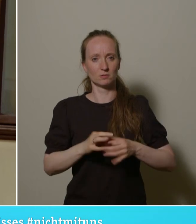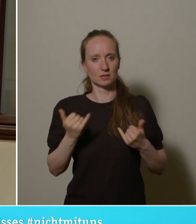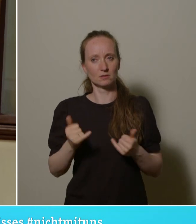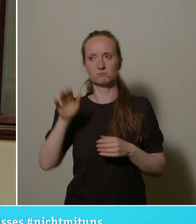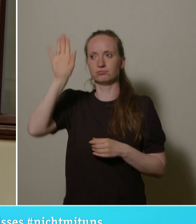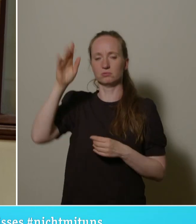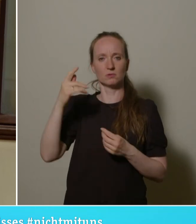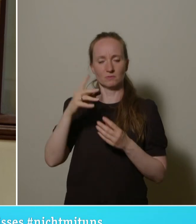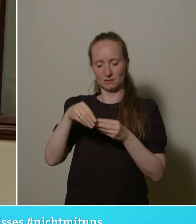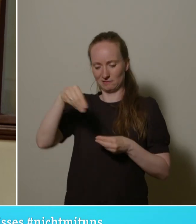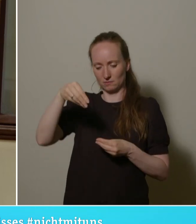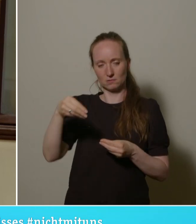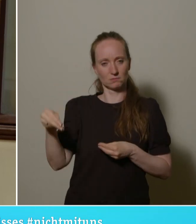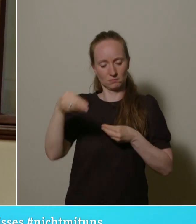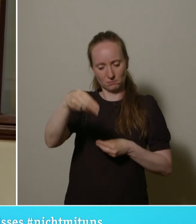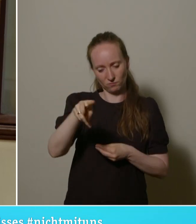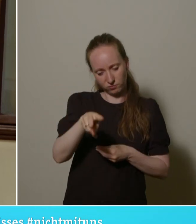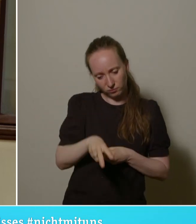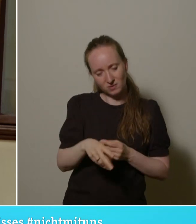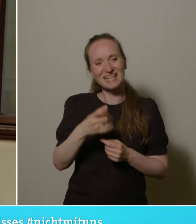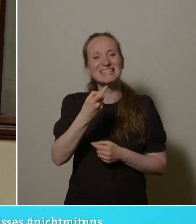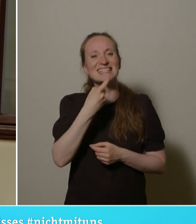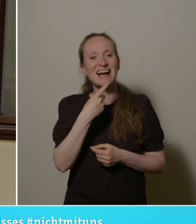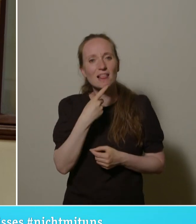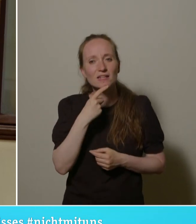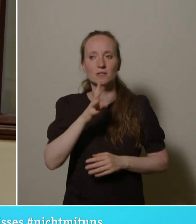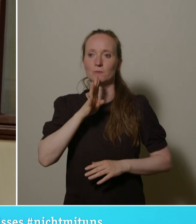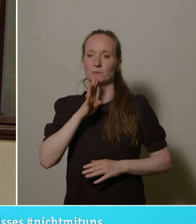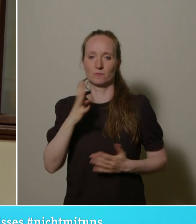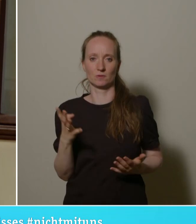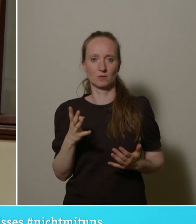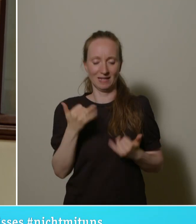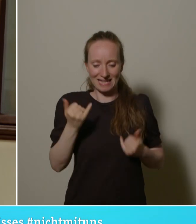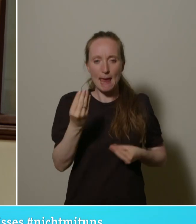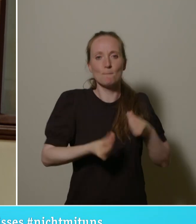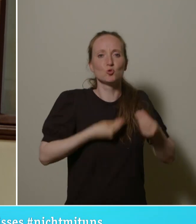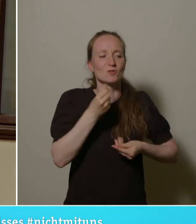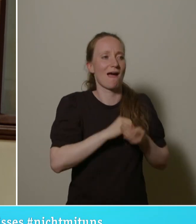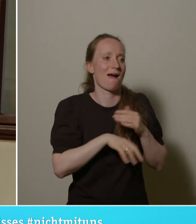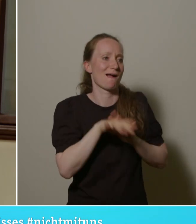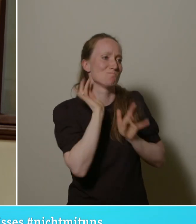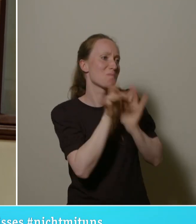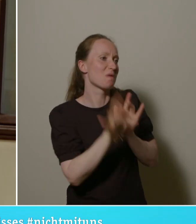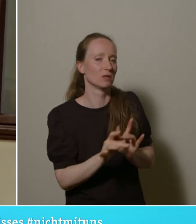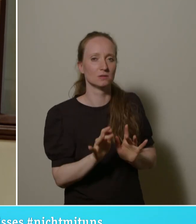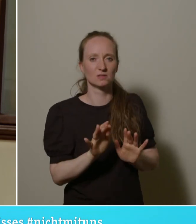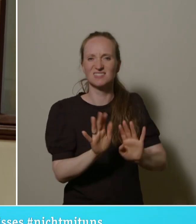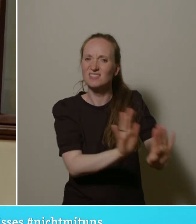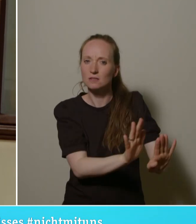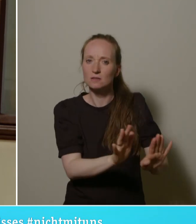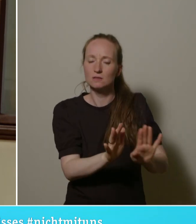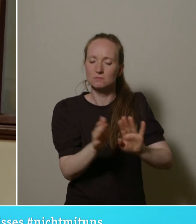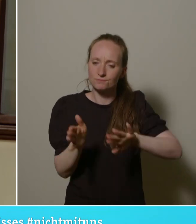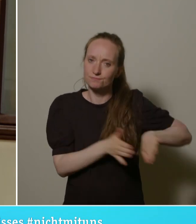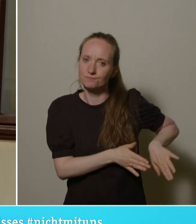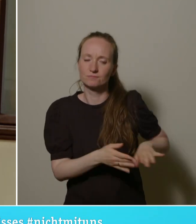habe. Ja, wenn die Sachlichkeit hier ins Haus wieder einziehen würde, dann können wir uns sachlich streiten. Und sachlich